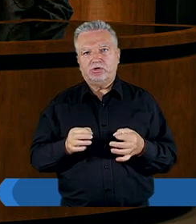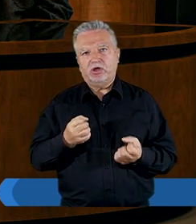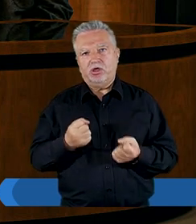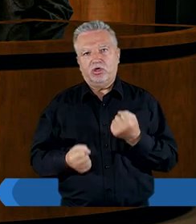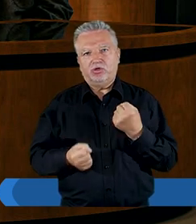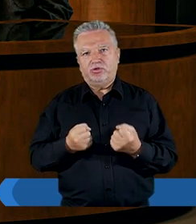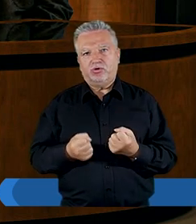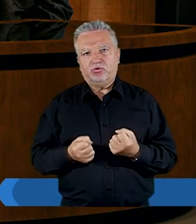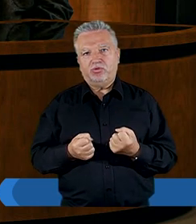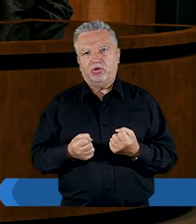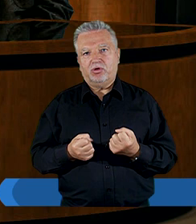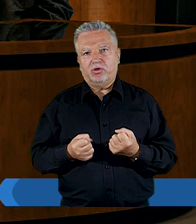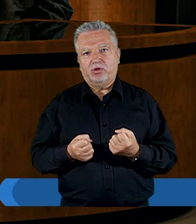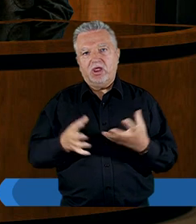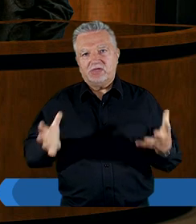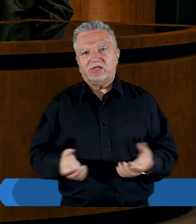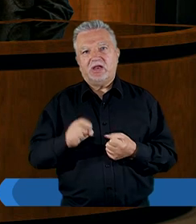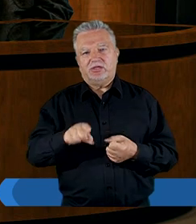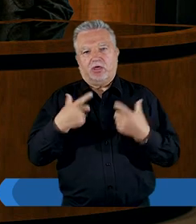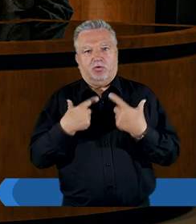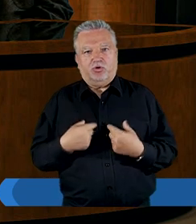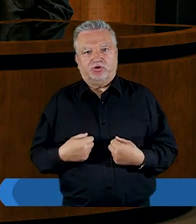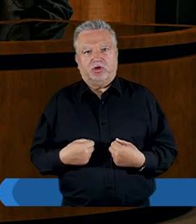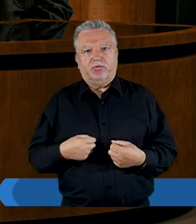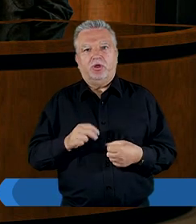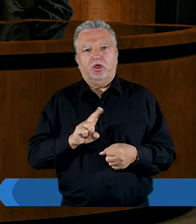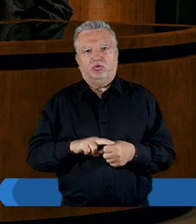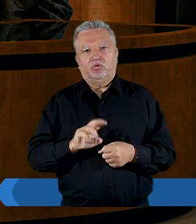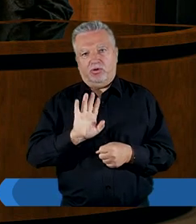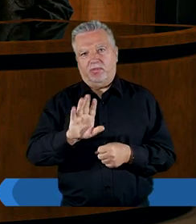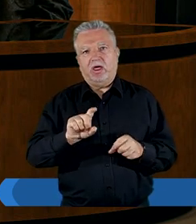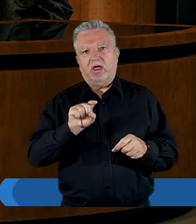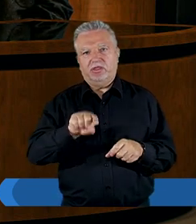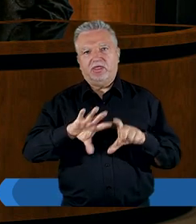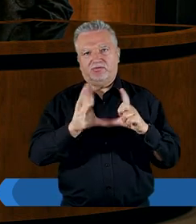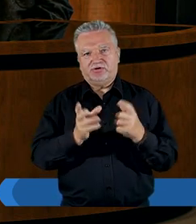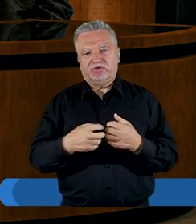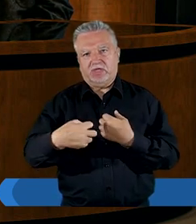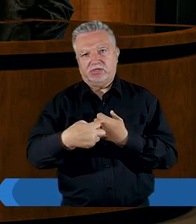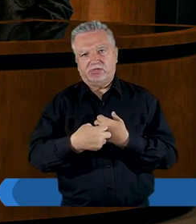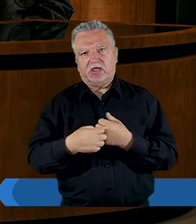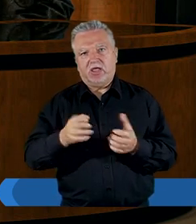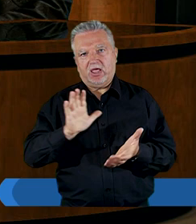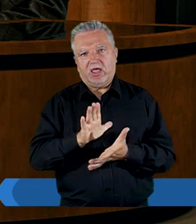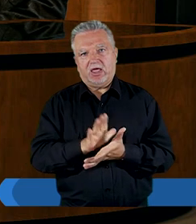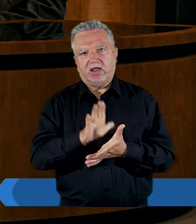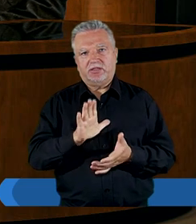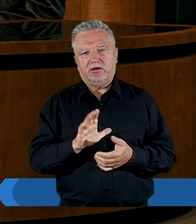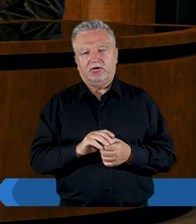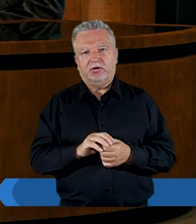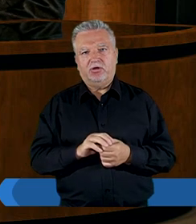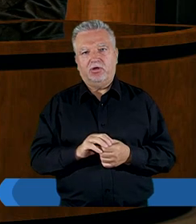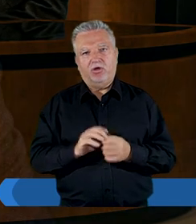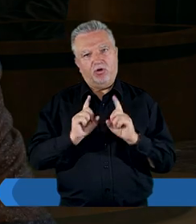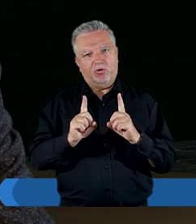trudno byłoby znaleźć kogoś, żeby można mu było wszystkie przypisać. Podejrzewam, że